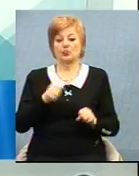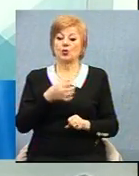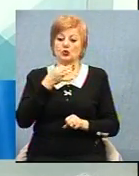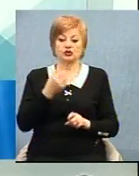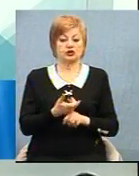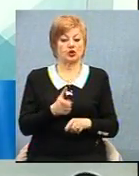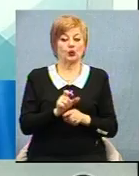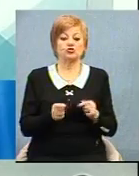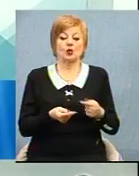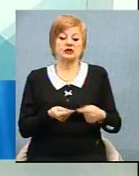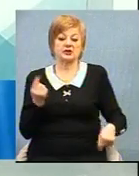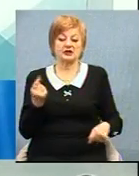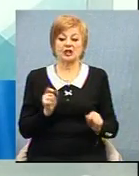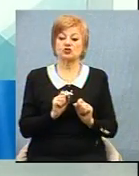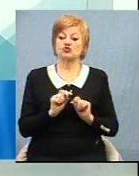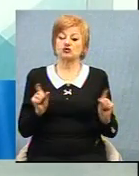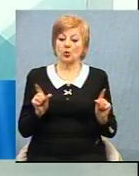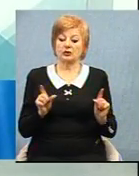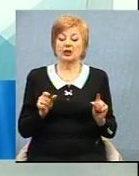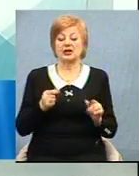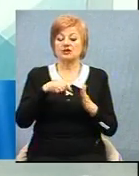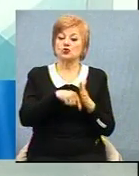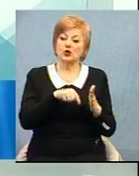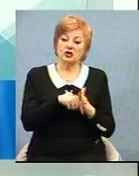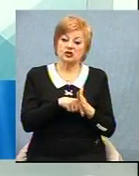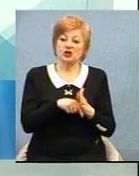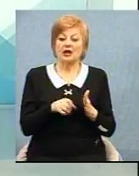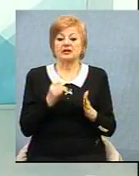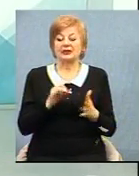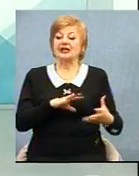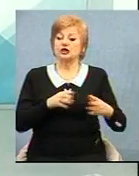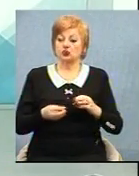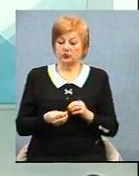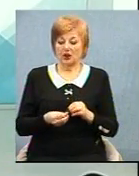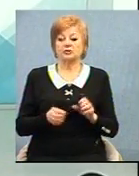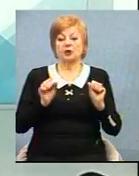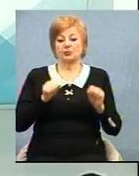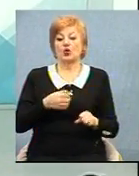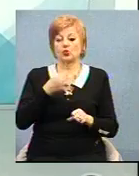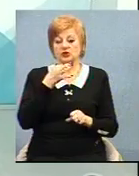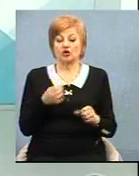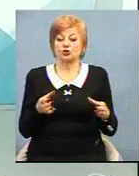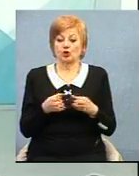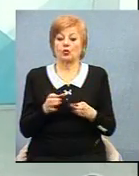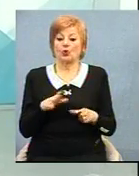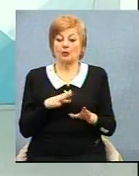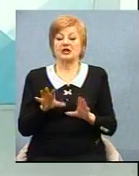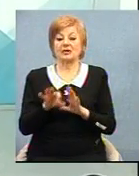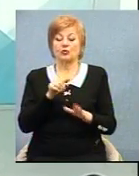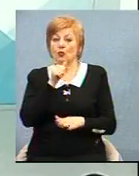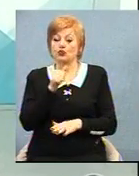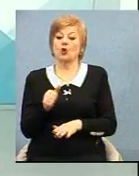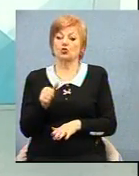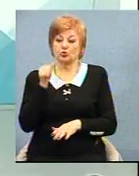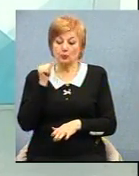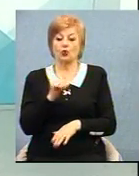дуже сильно відрізняються від шкільних і за своїм змістом, і за своїм результатом. Я можу сказати, що ось та група, яка була набрана у нас минулого року,